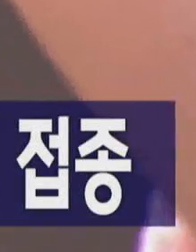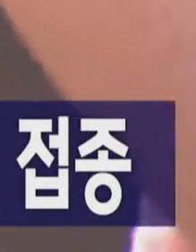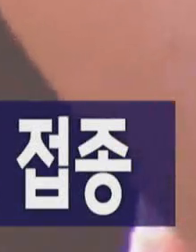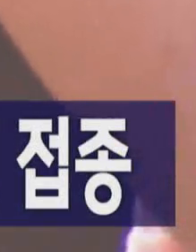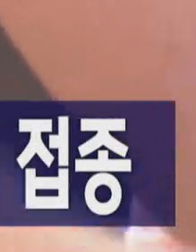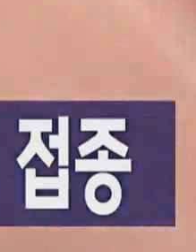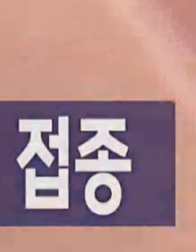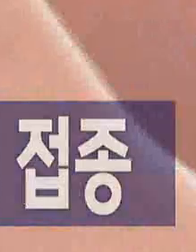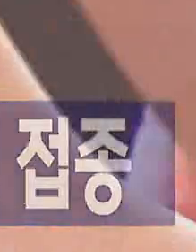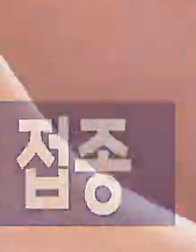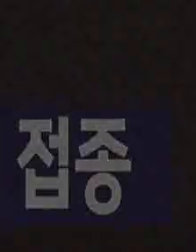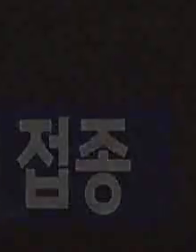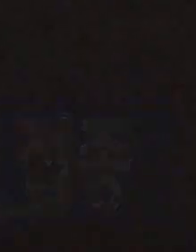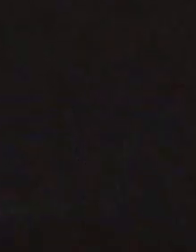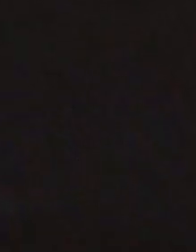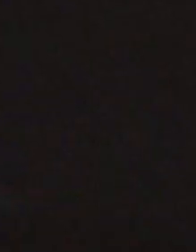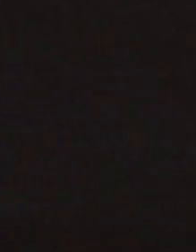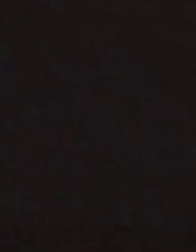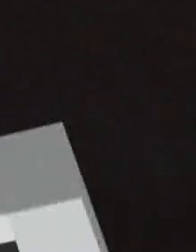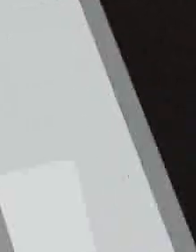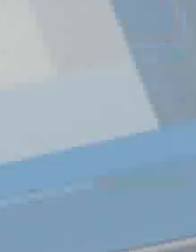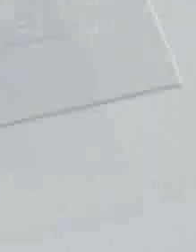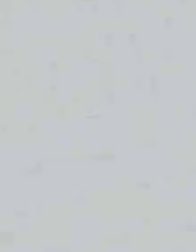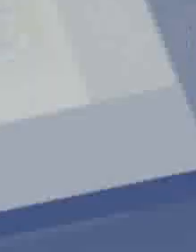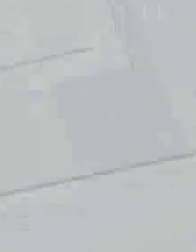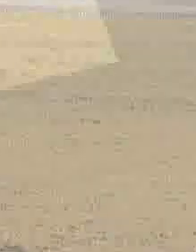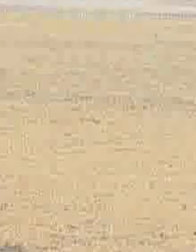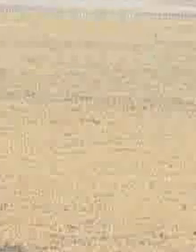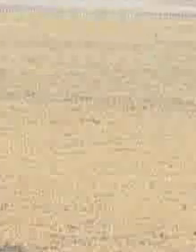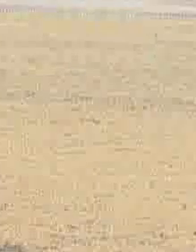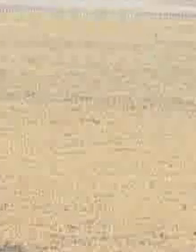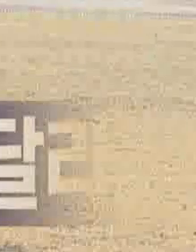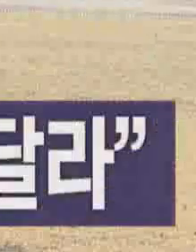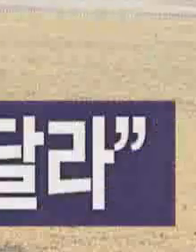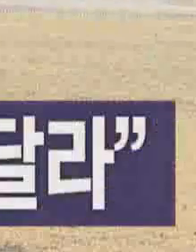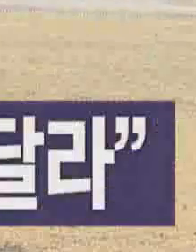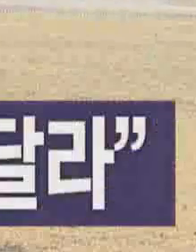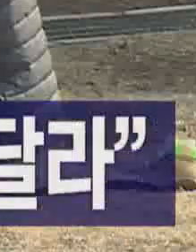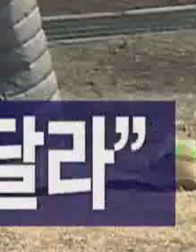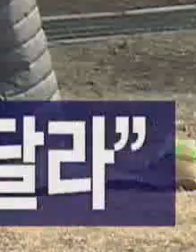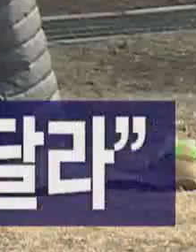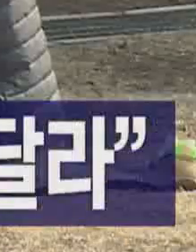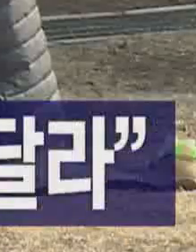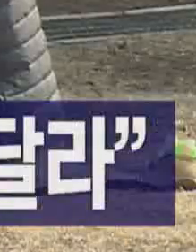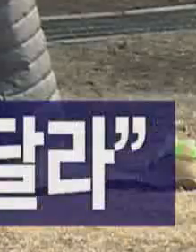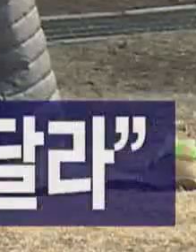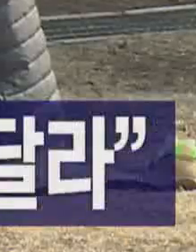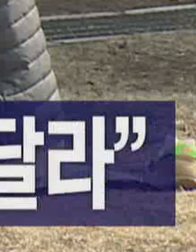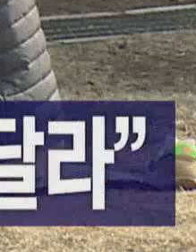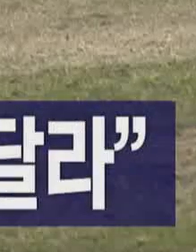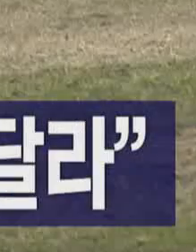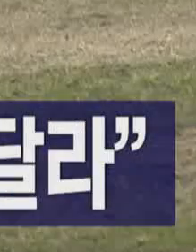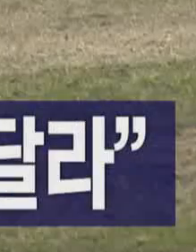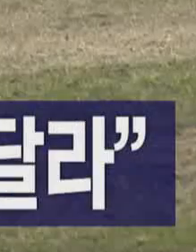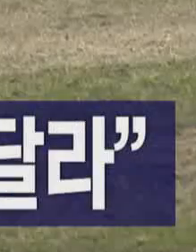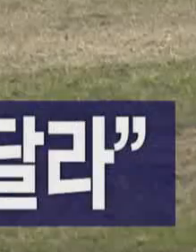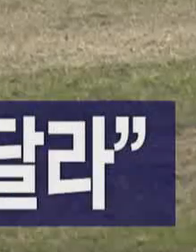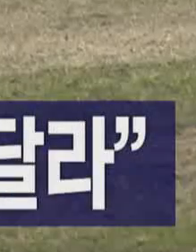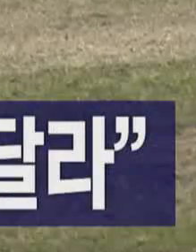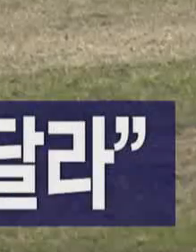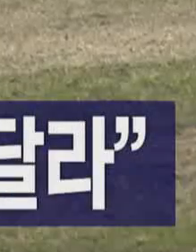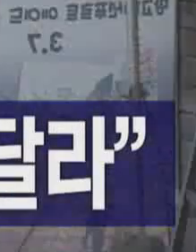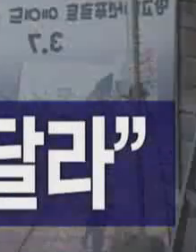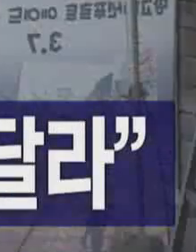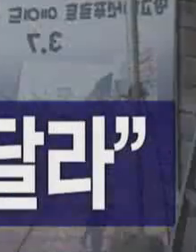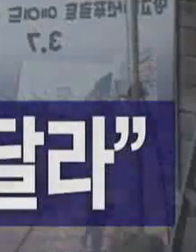오는 금요일 여수 흥국체육관에서 이루어집니다. 코로나19 속 두 번째 맞는 새봄 개강을 앞두고 대학가가